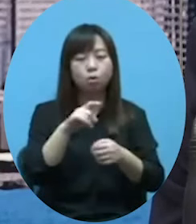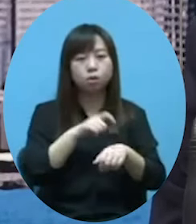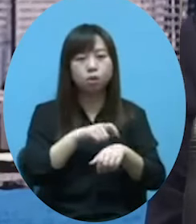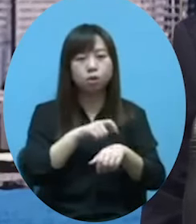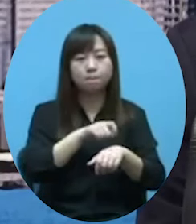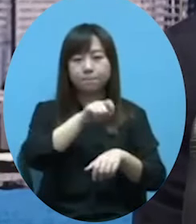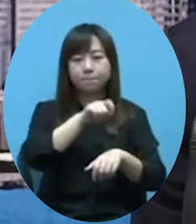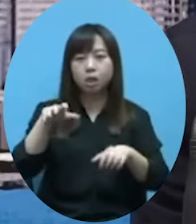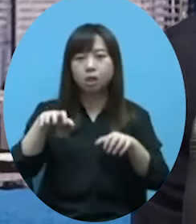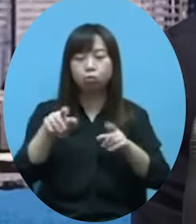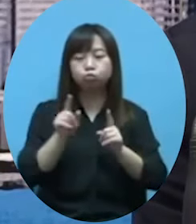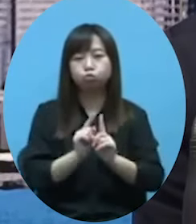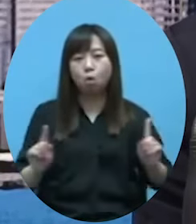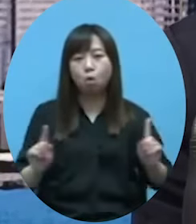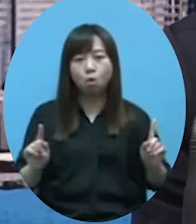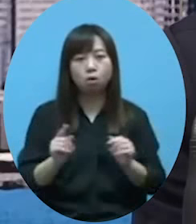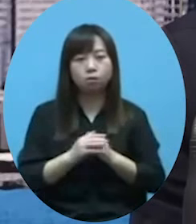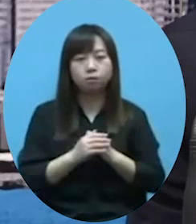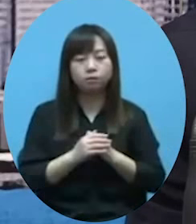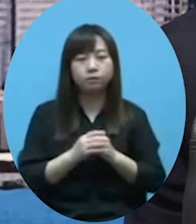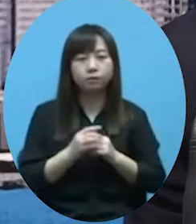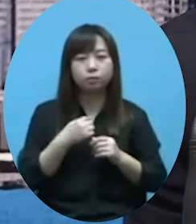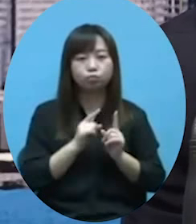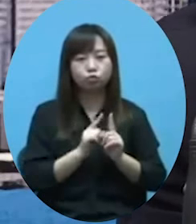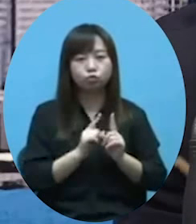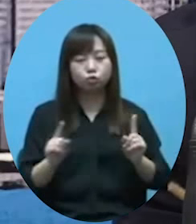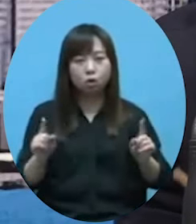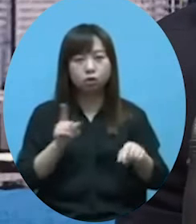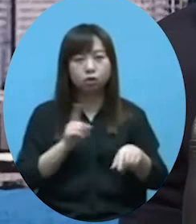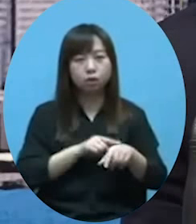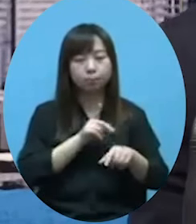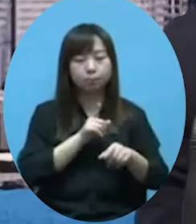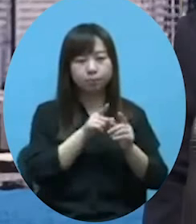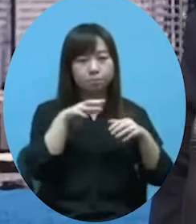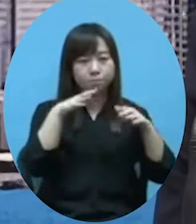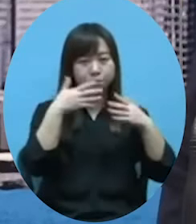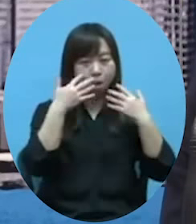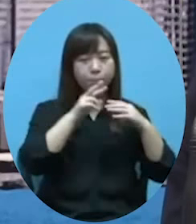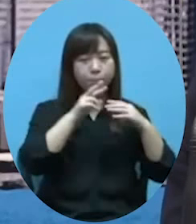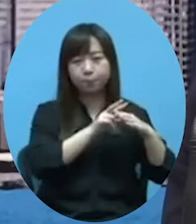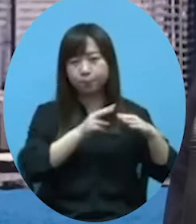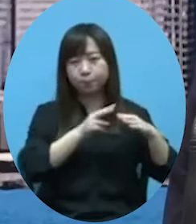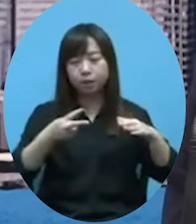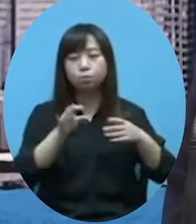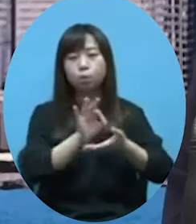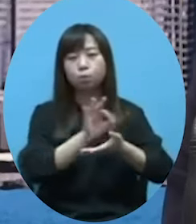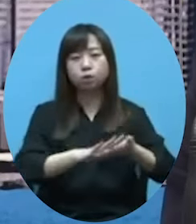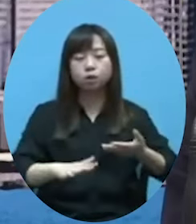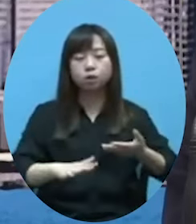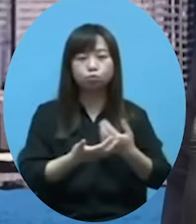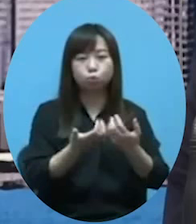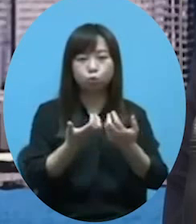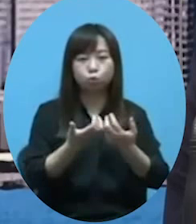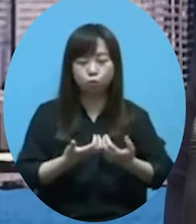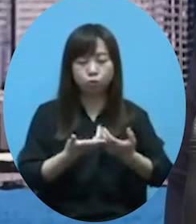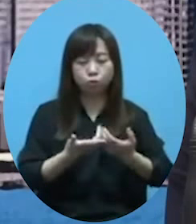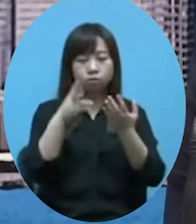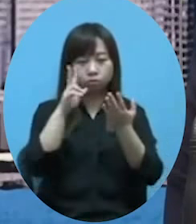比狗隻長需要長一點時間才會轉陰性而當時的數據就